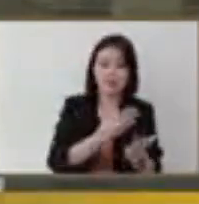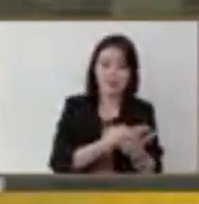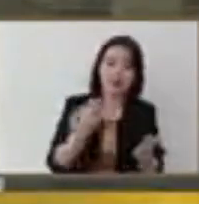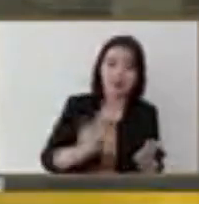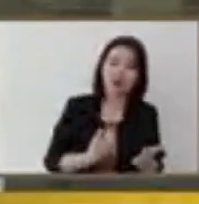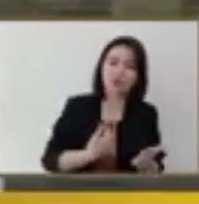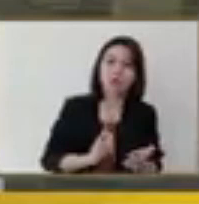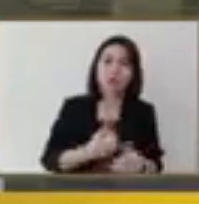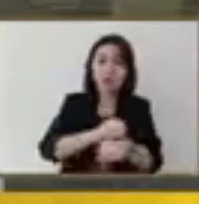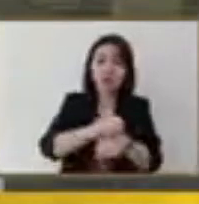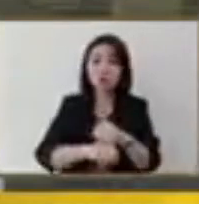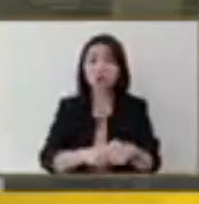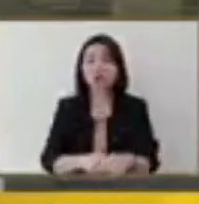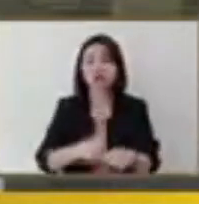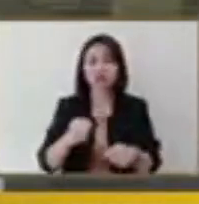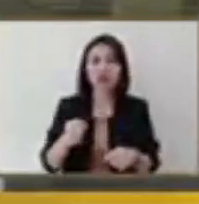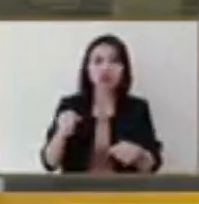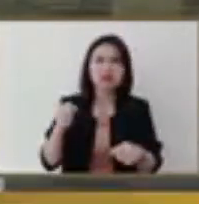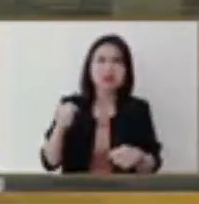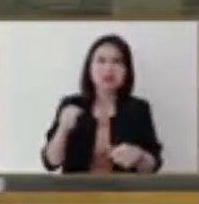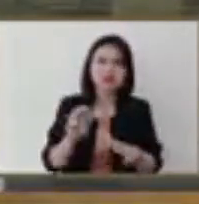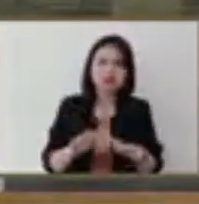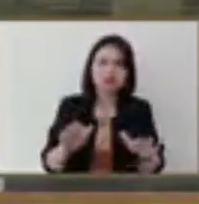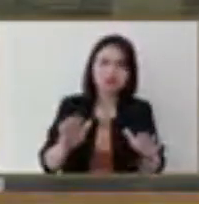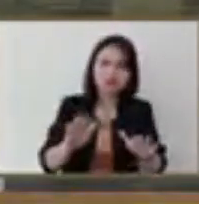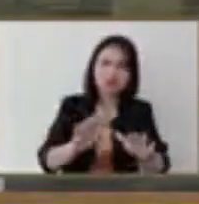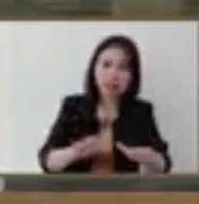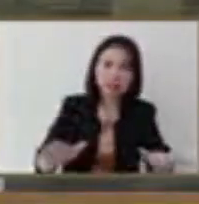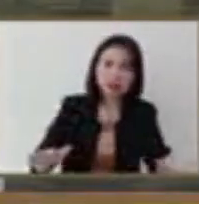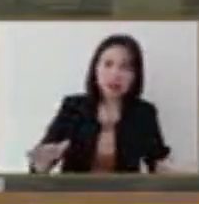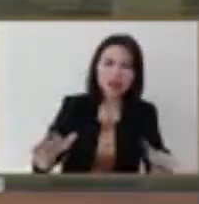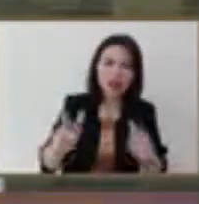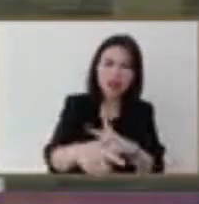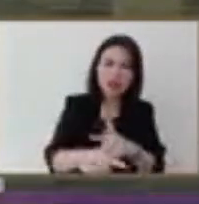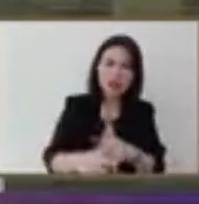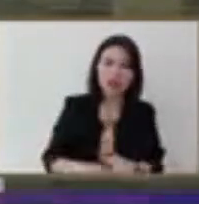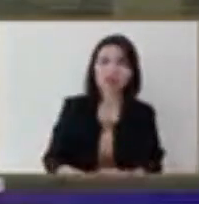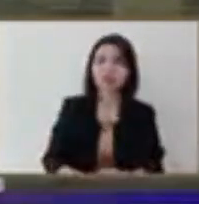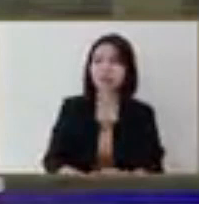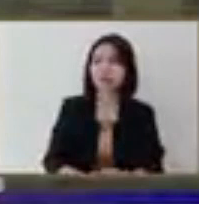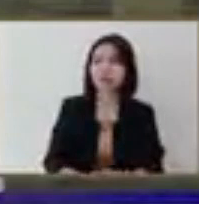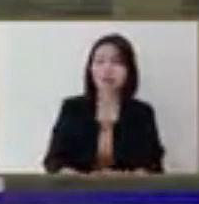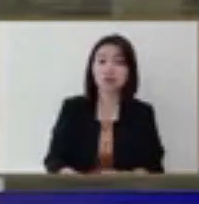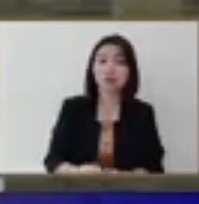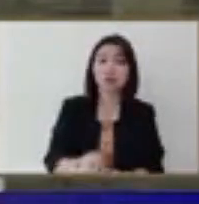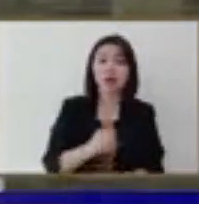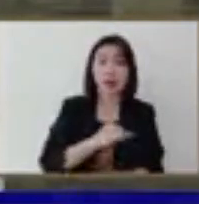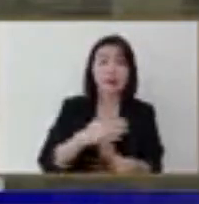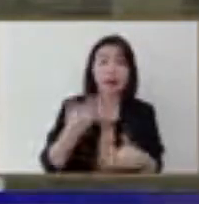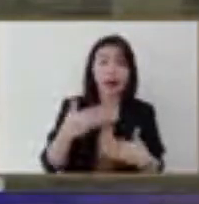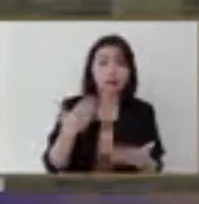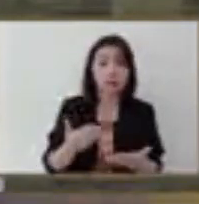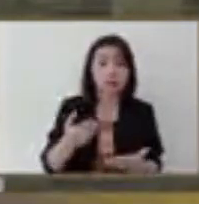bilang ko ng sapatos. Maliliit pa sila. Siguro mga kasinlaki lang ni James. Ganon. Or at least natutuwa ako na merong